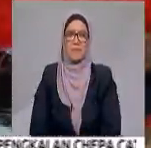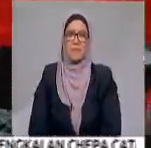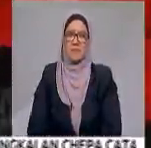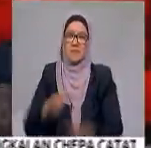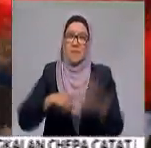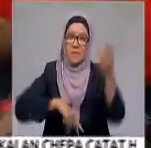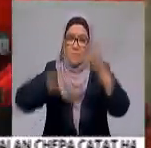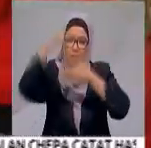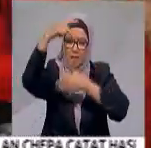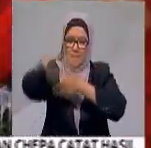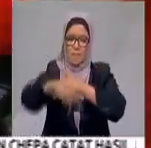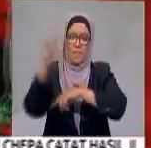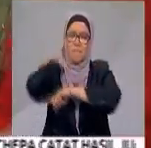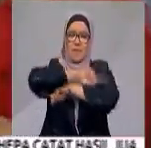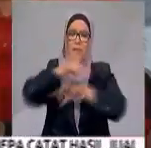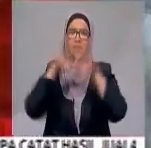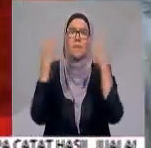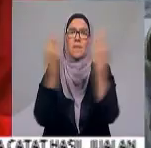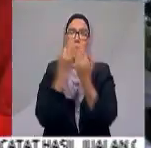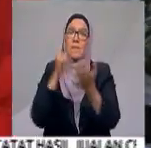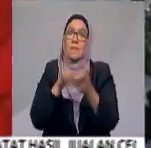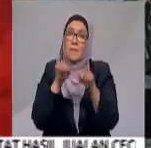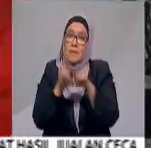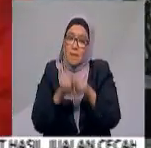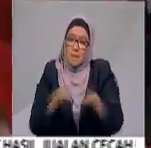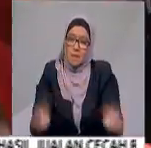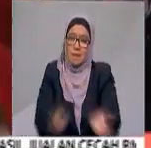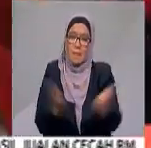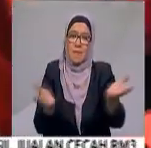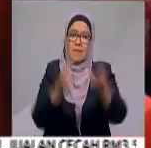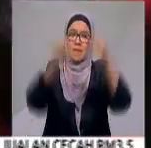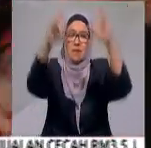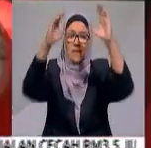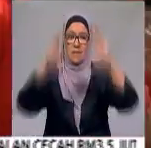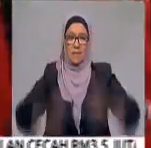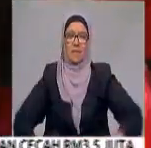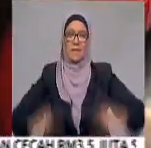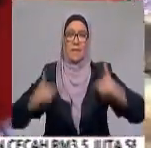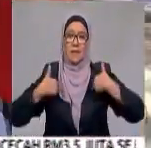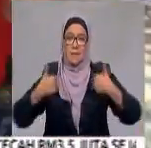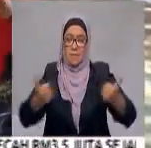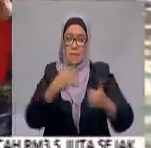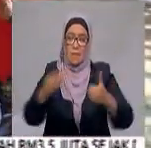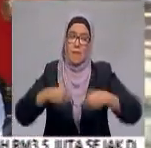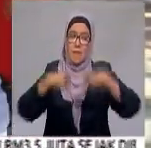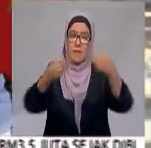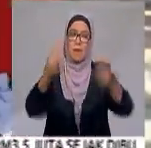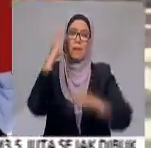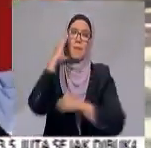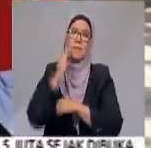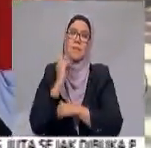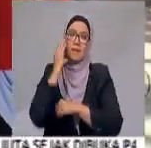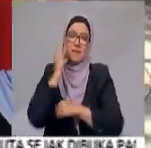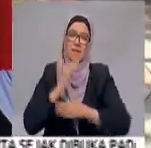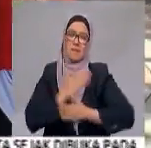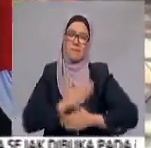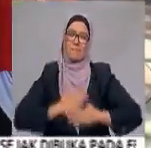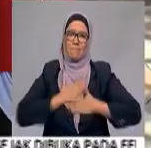Acara Hari Keluarga ini secara tidak langsung dapat menggalakkan amalan gaya hidup sihat dan memberikan pengalaman yang menyeronokkan.